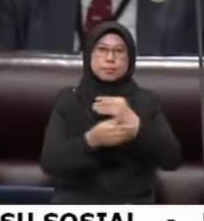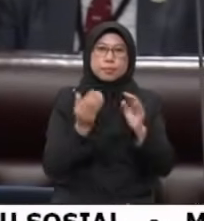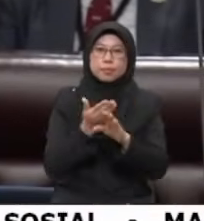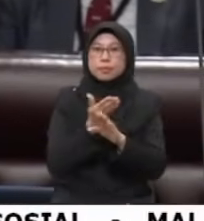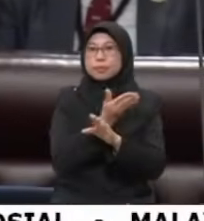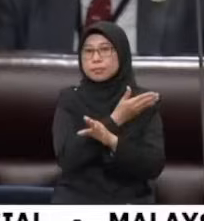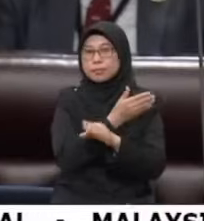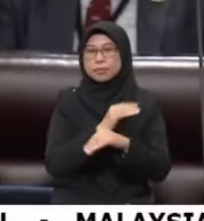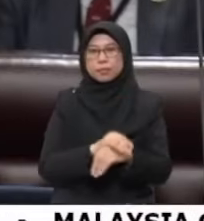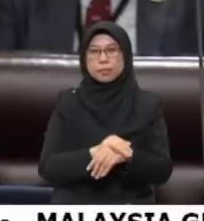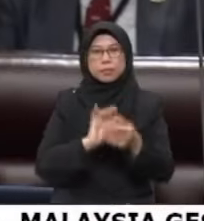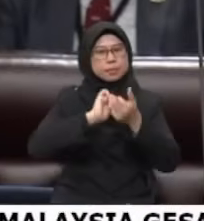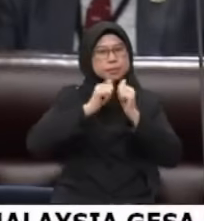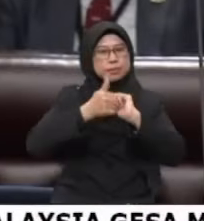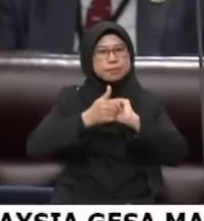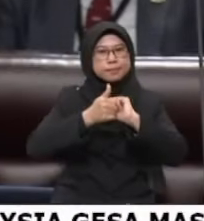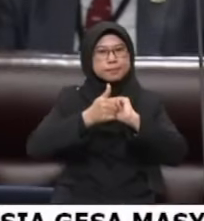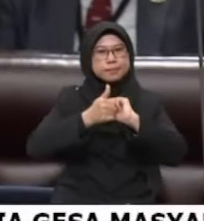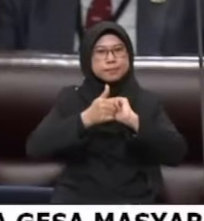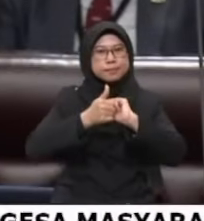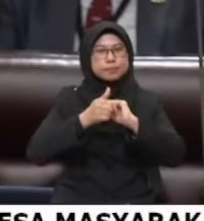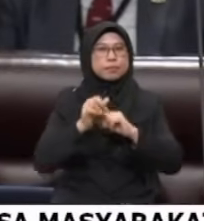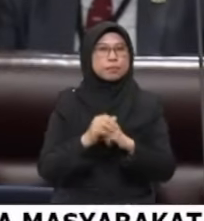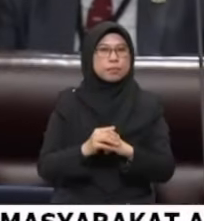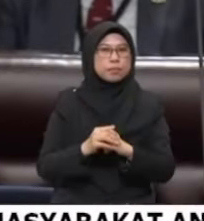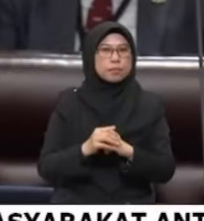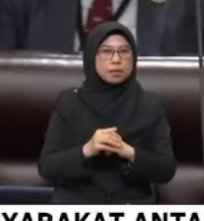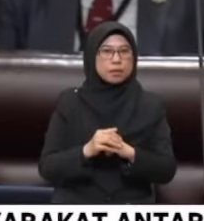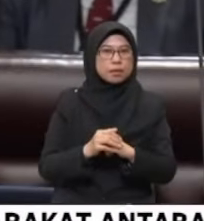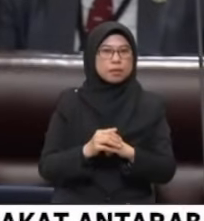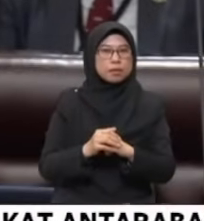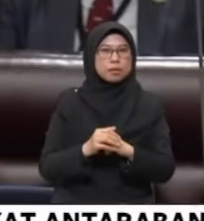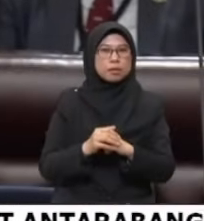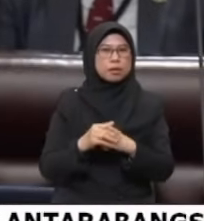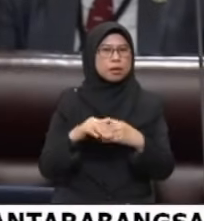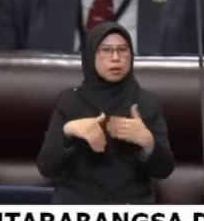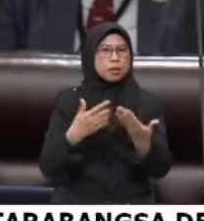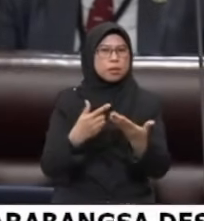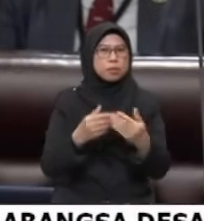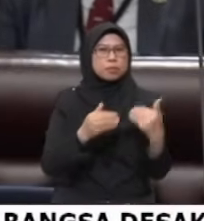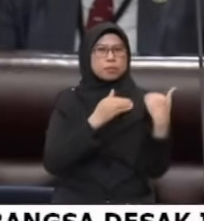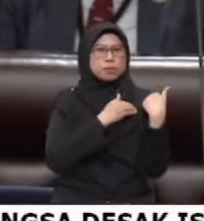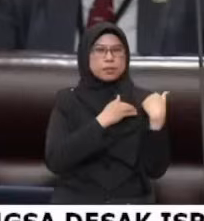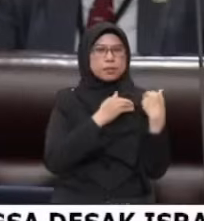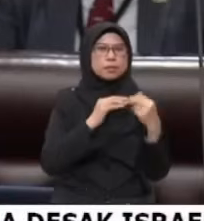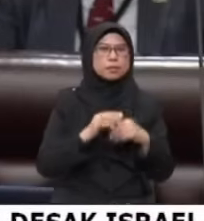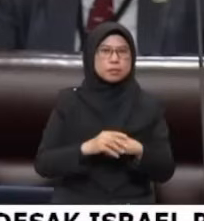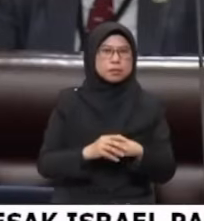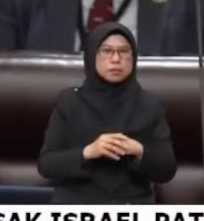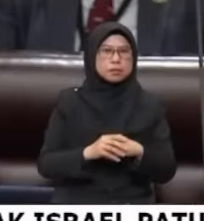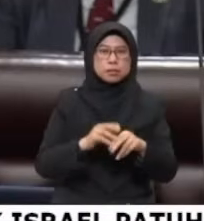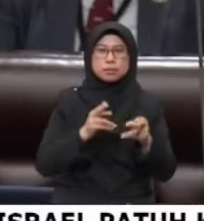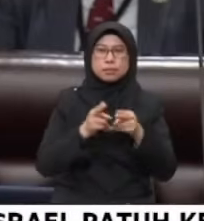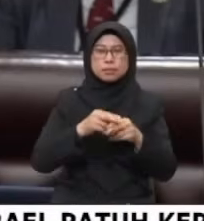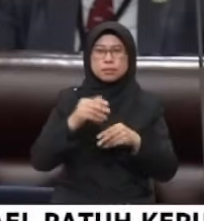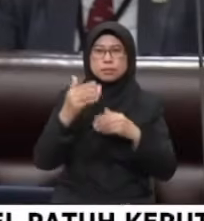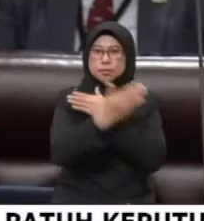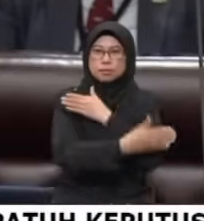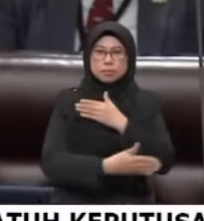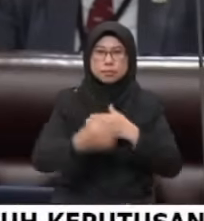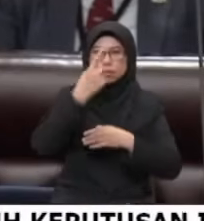ini isu-isu yang disentuh merangkumi pendirian peranan dan usaha negara dalam